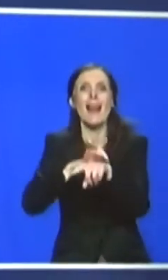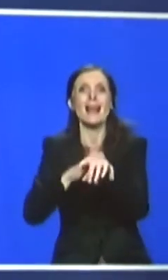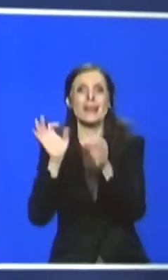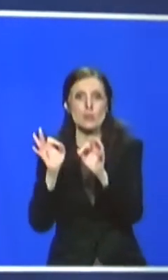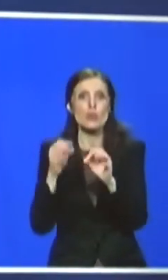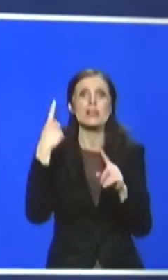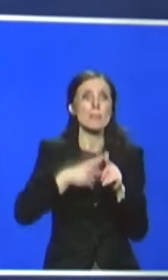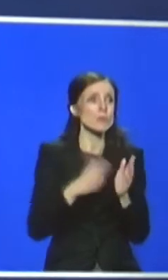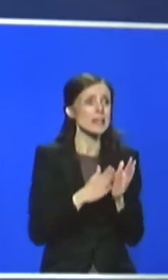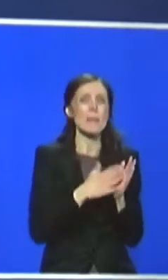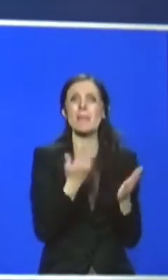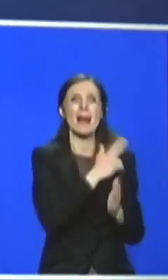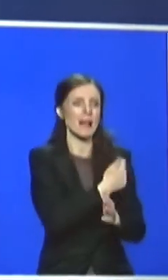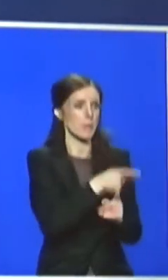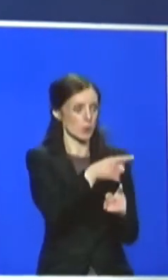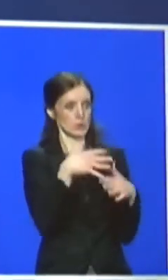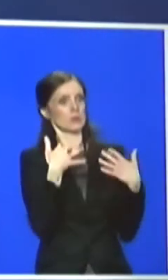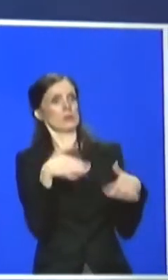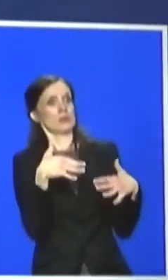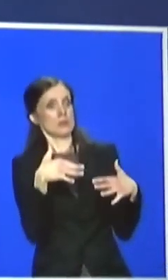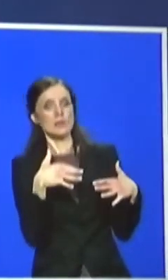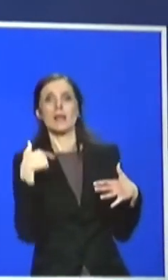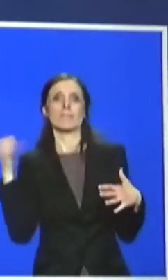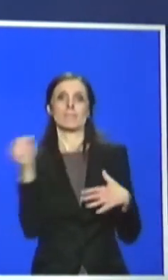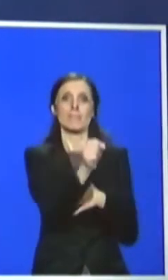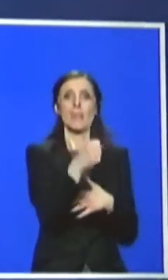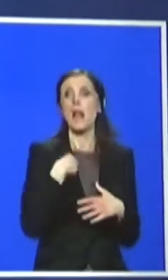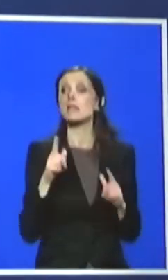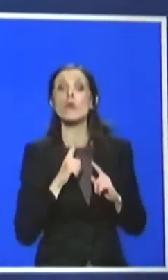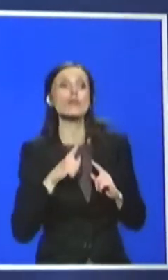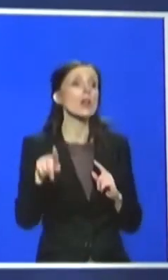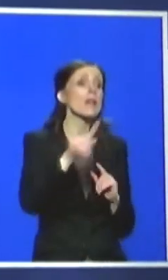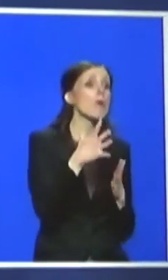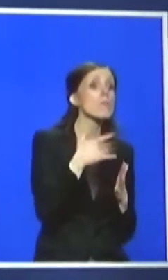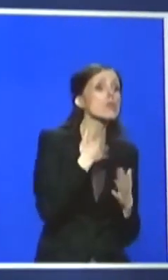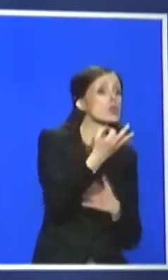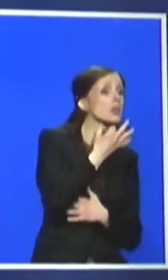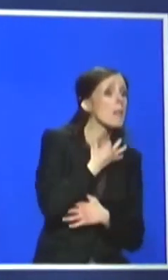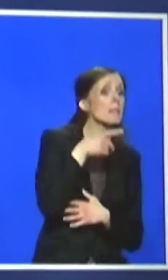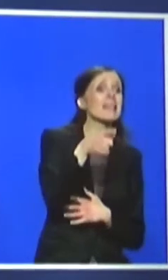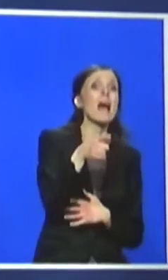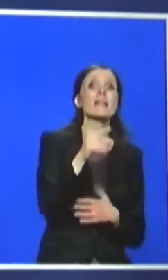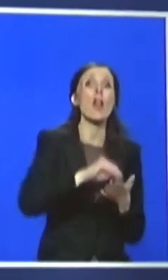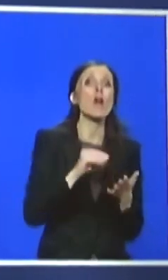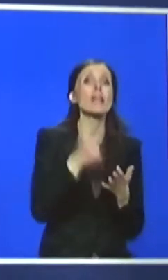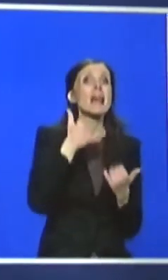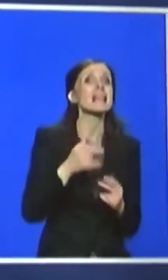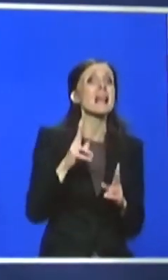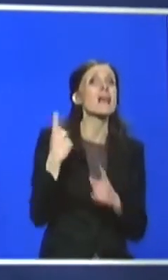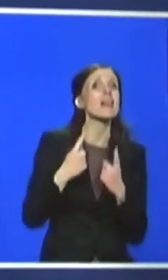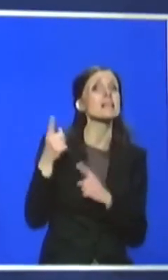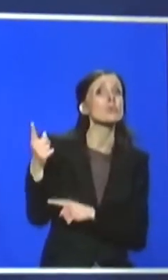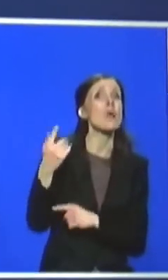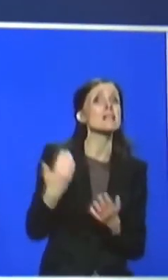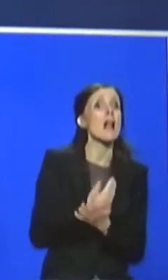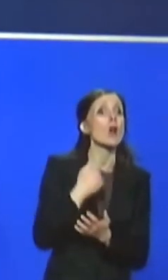najugroženije. Očekivao sam da će neko od novinara postaviti pitanje šta se u ovom trenutku dešava u Novom Pazaru. U Novom Pazaru imamo formiranje